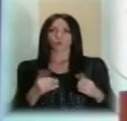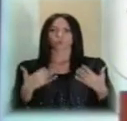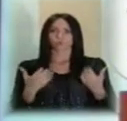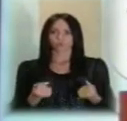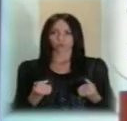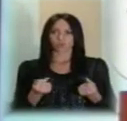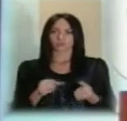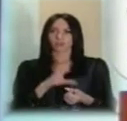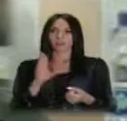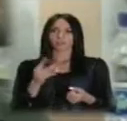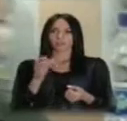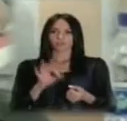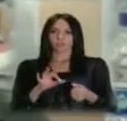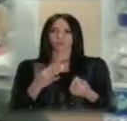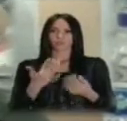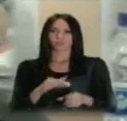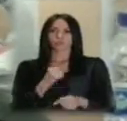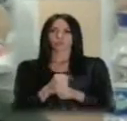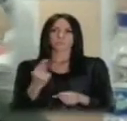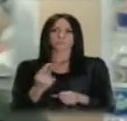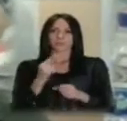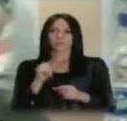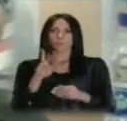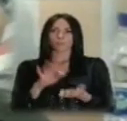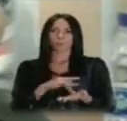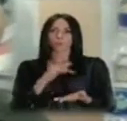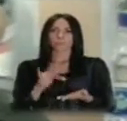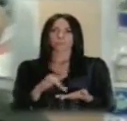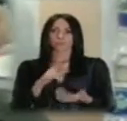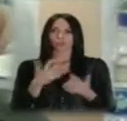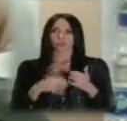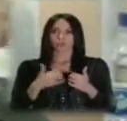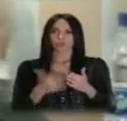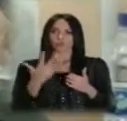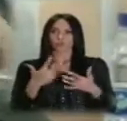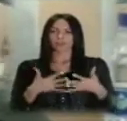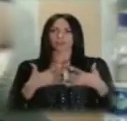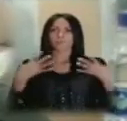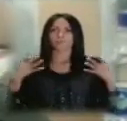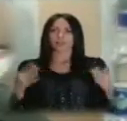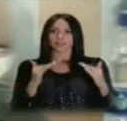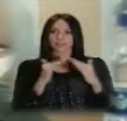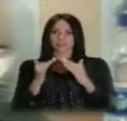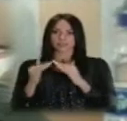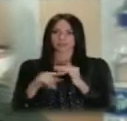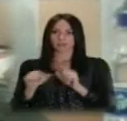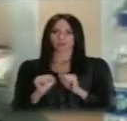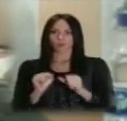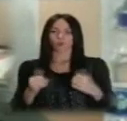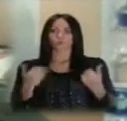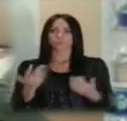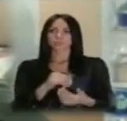автоматизовані первинна ланка. По місту Херсону три великих заклади охорони здоров'я, три, які найпотужніші, міські